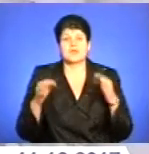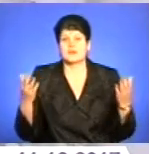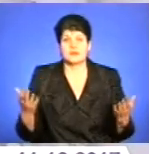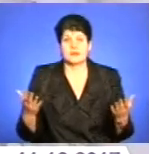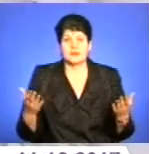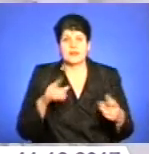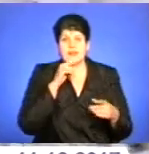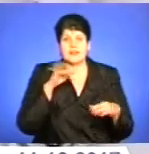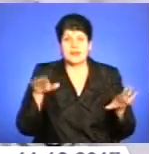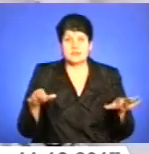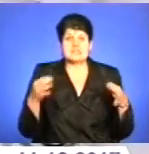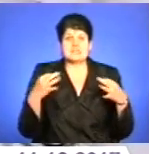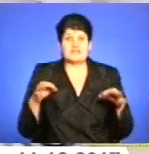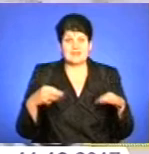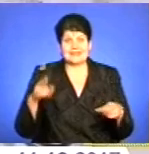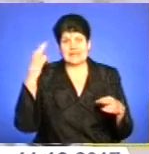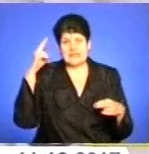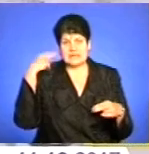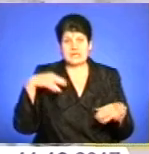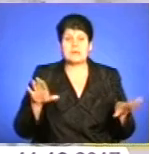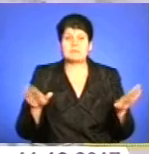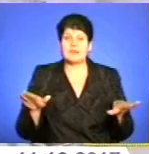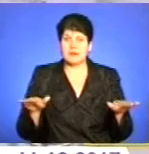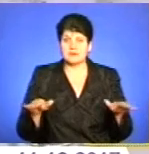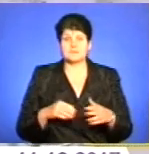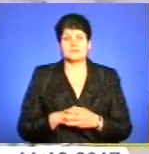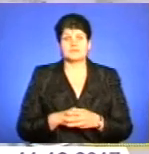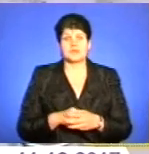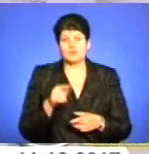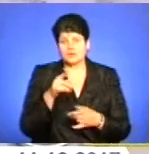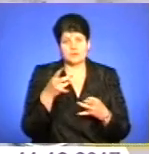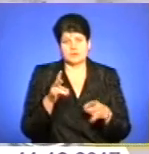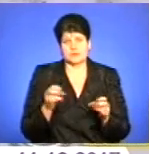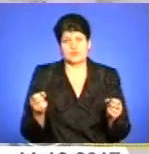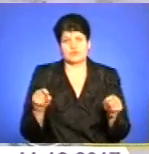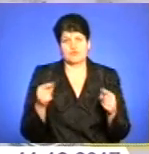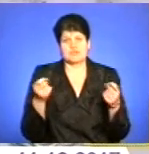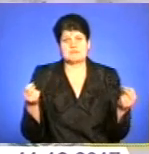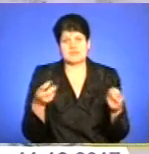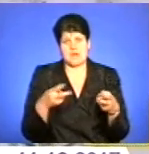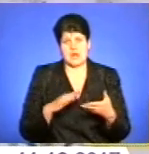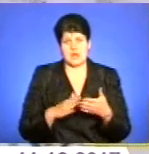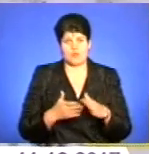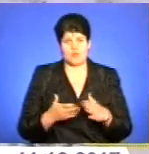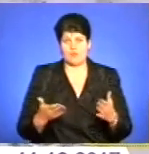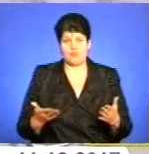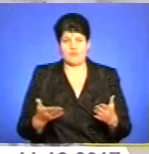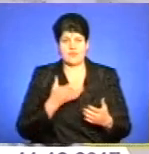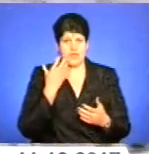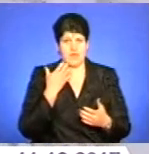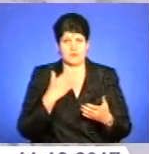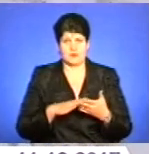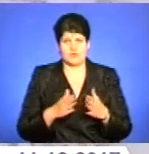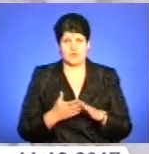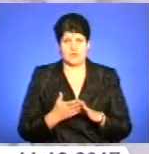вільна дика тварина, дикий птах. І для нього не потрібно створювати спеціальні умови,